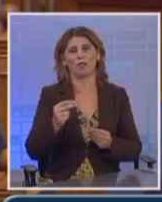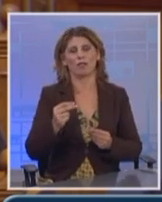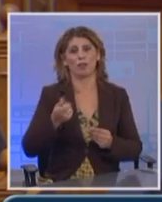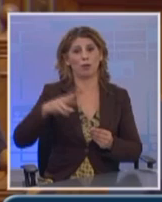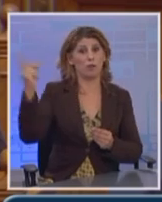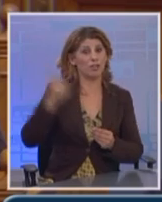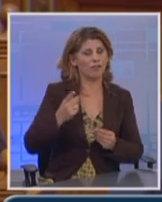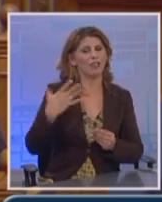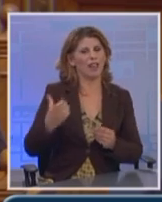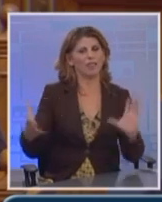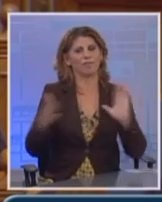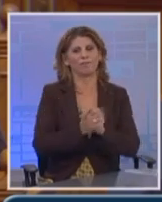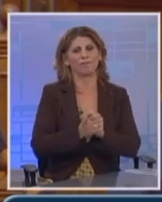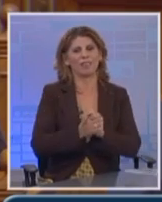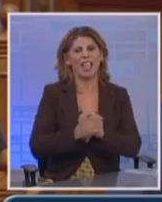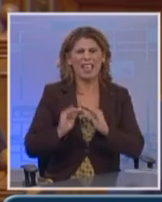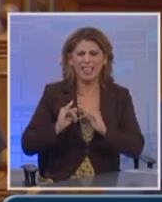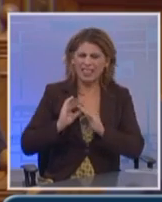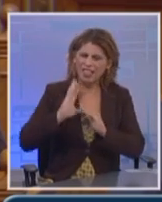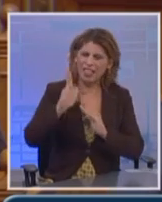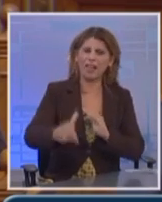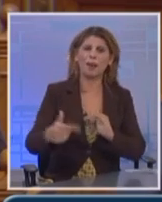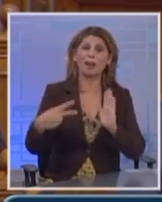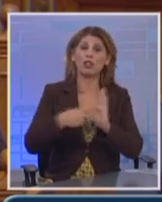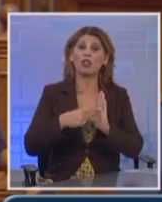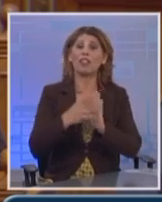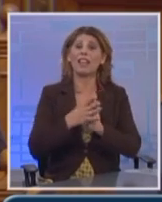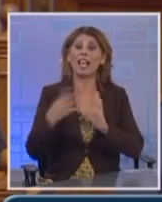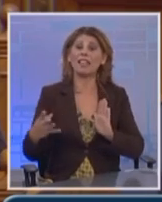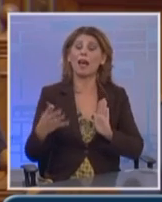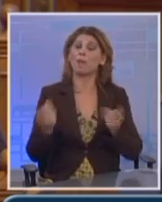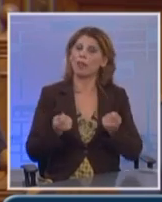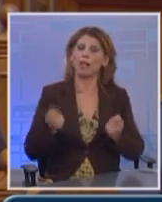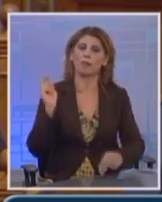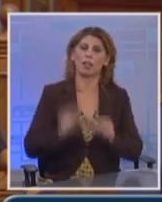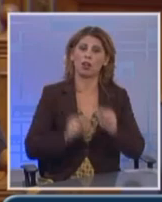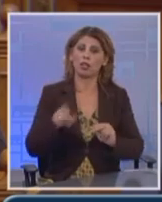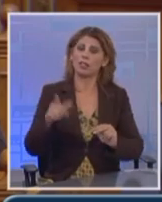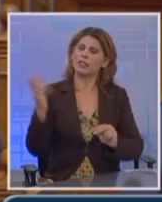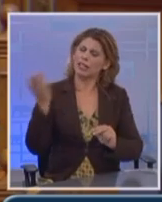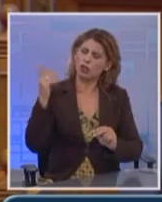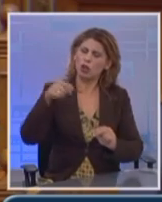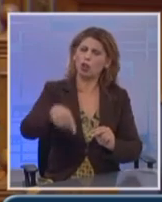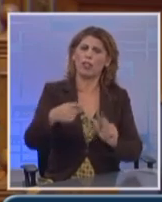είναι αραγής και θα μείνει ως το 2019, όπου θα κάνουμε εκλογές και τότε θα συγκρίνουμε τα